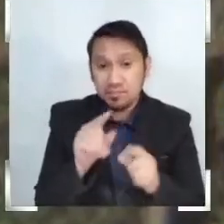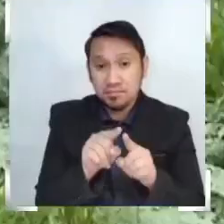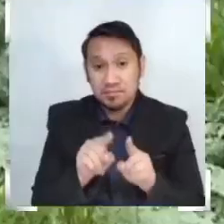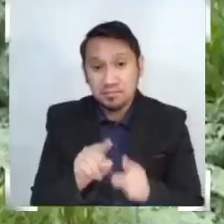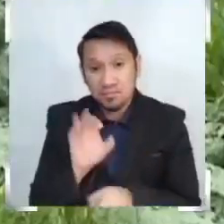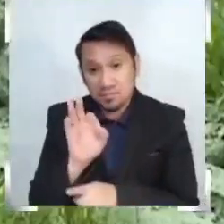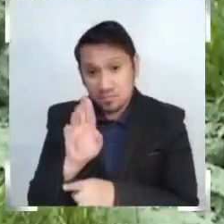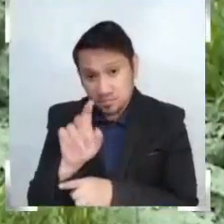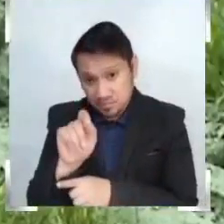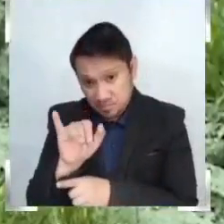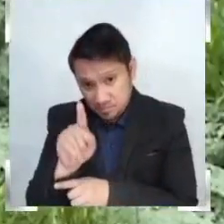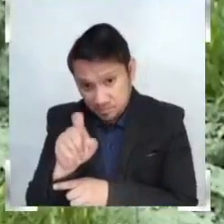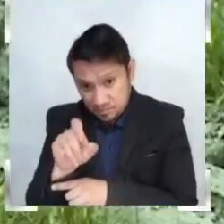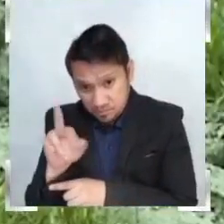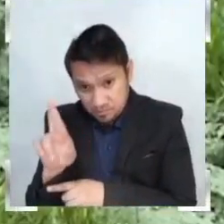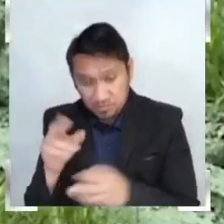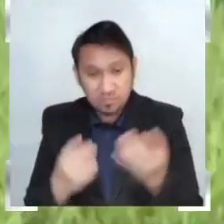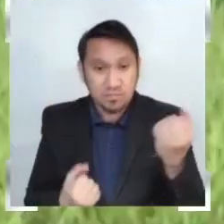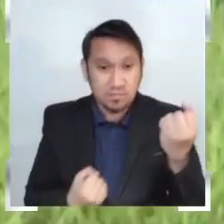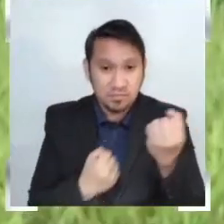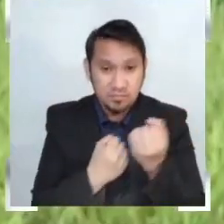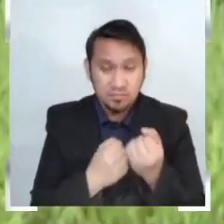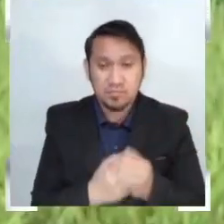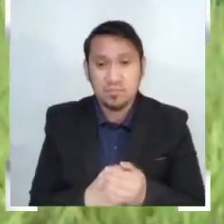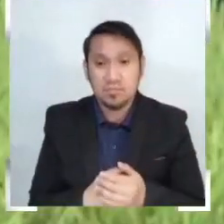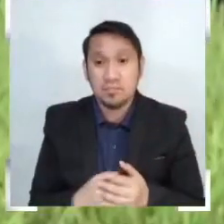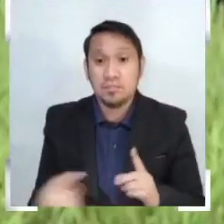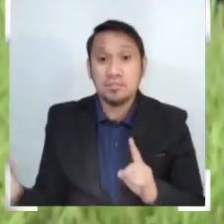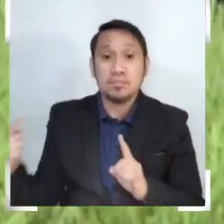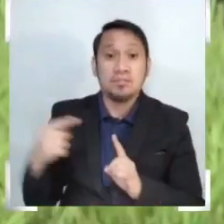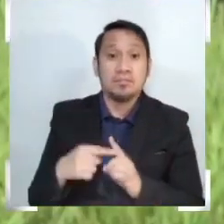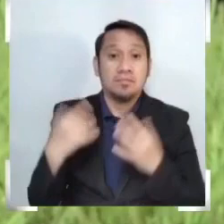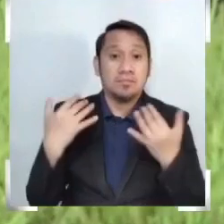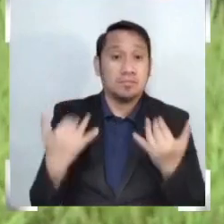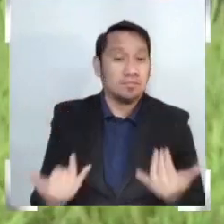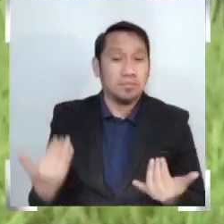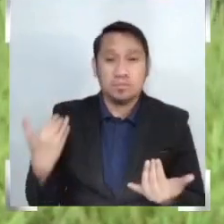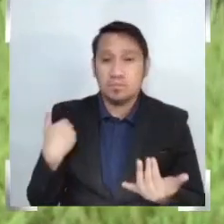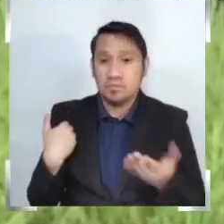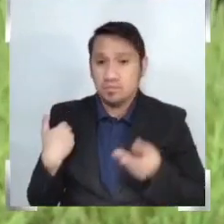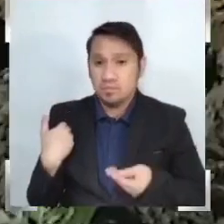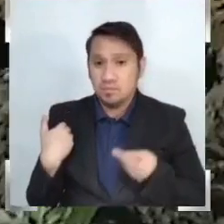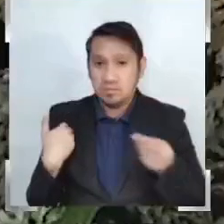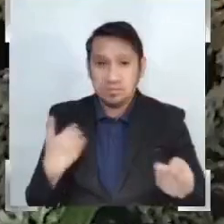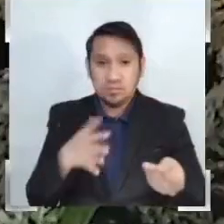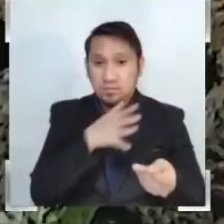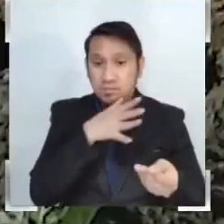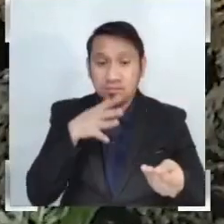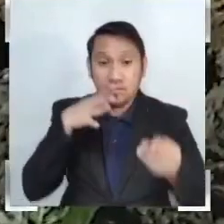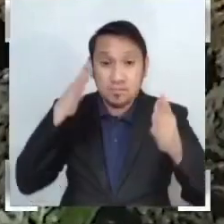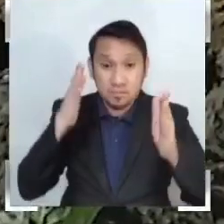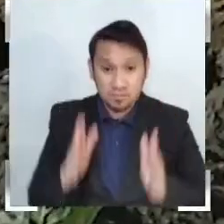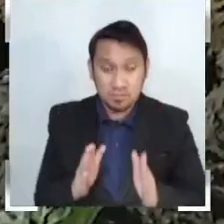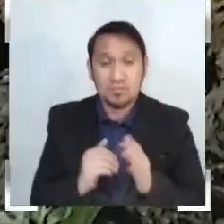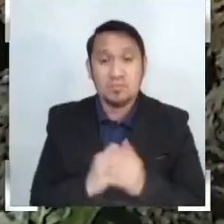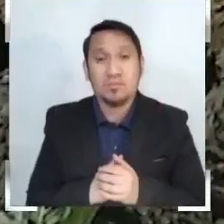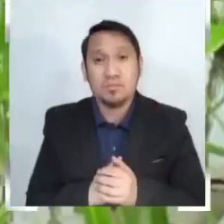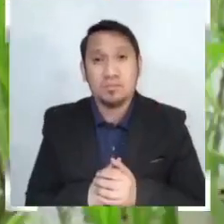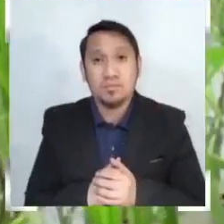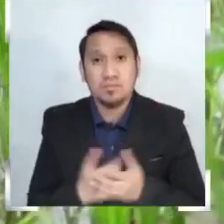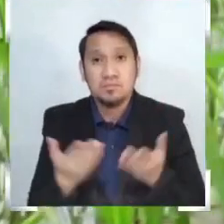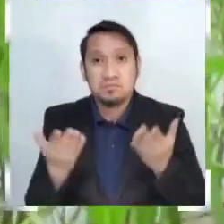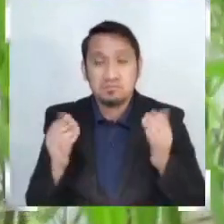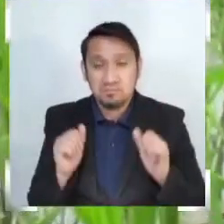DA. Up to now, hindi pa binibigay sa magsasaka. Yun sana, makabili sila ng additional